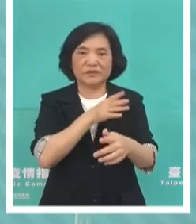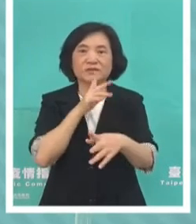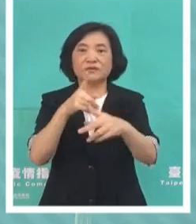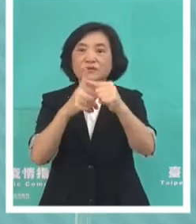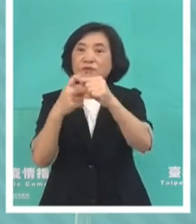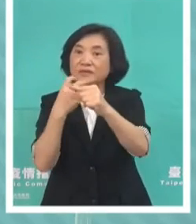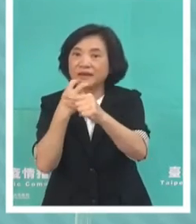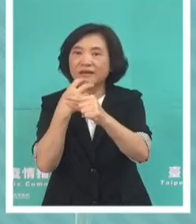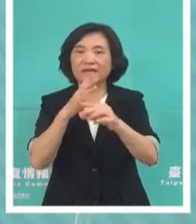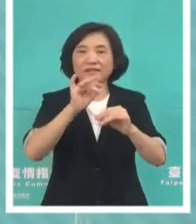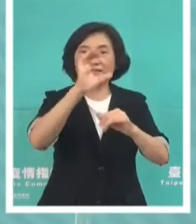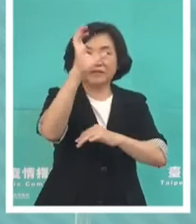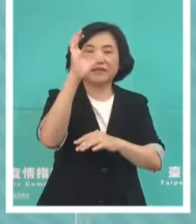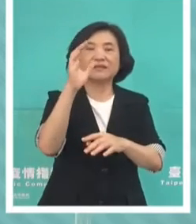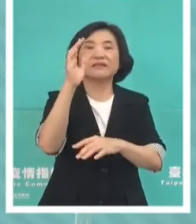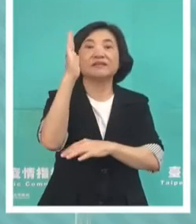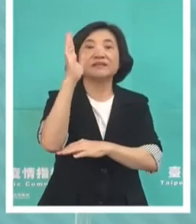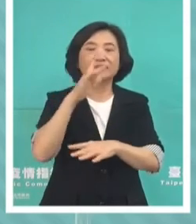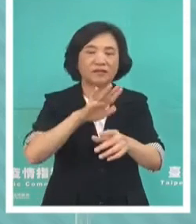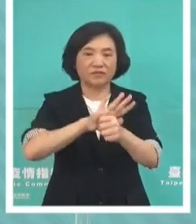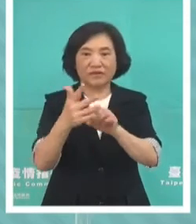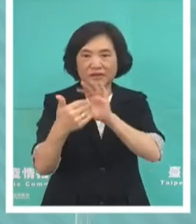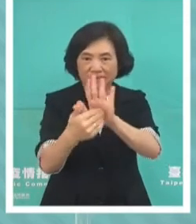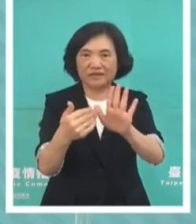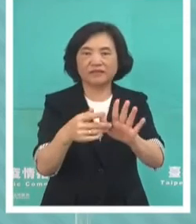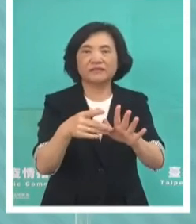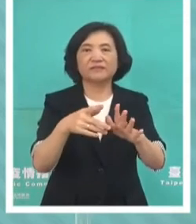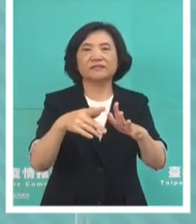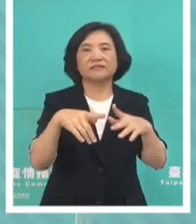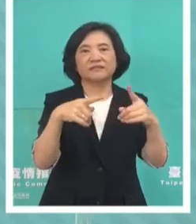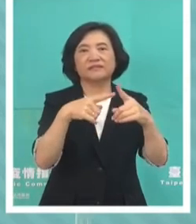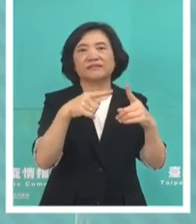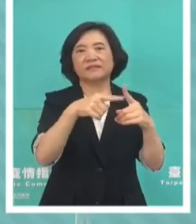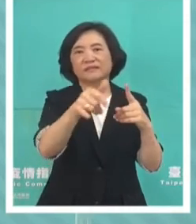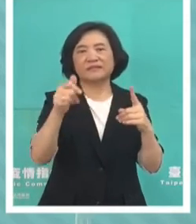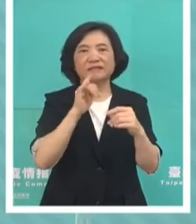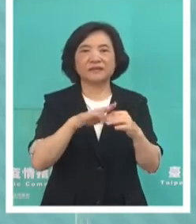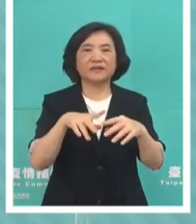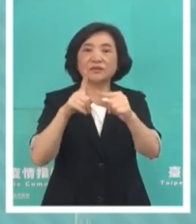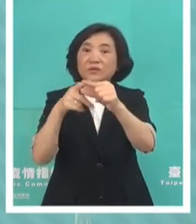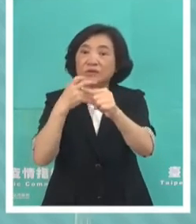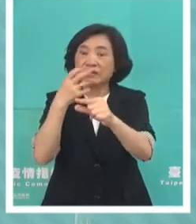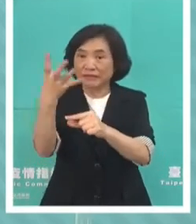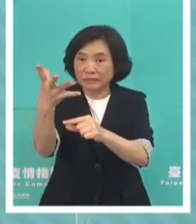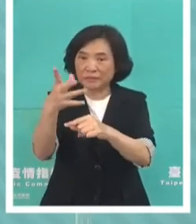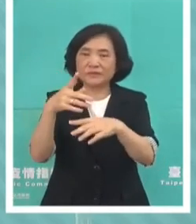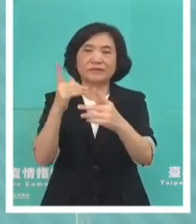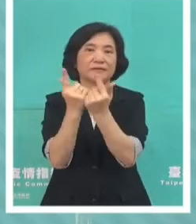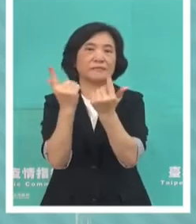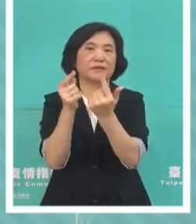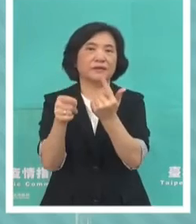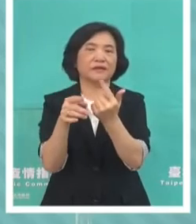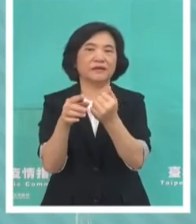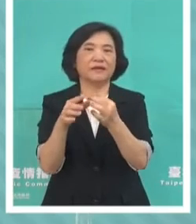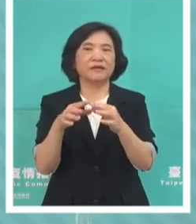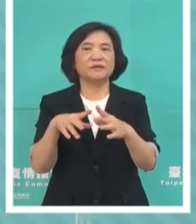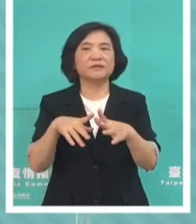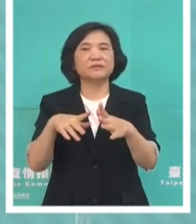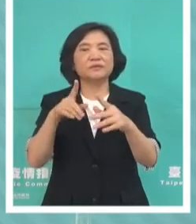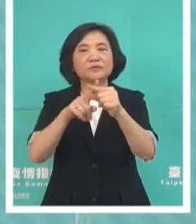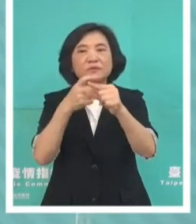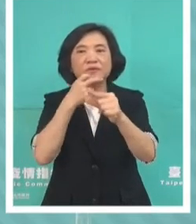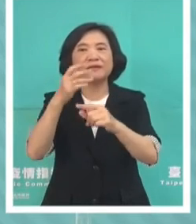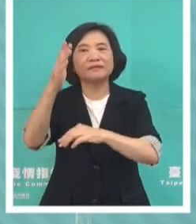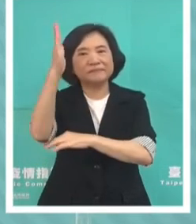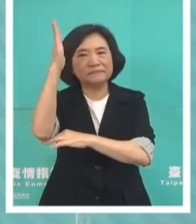员。那中央机关大多数都在台北地区啦，所以啊，这些中央的官员哈，